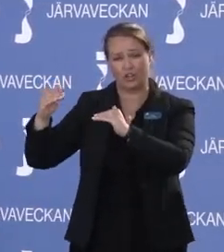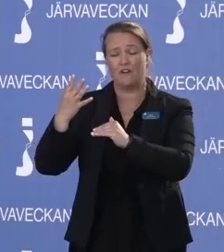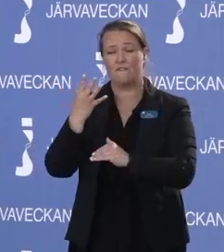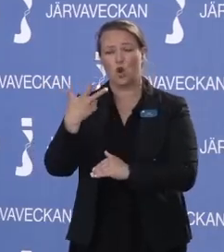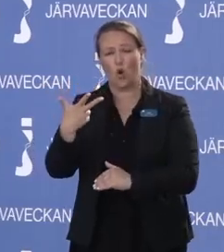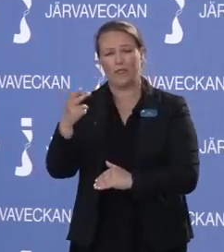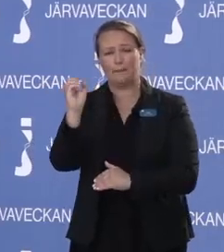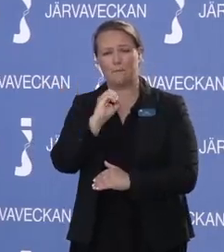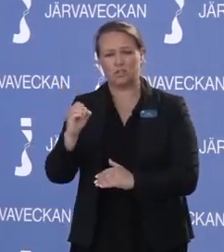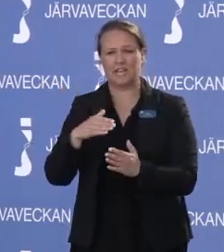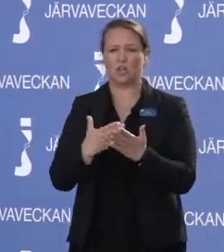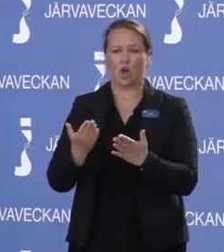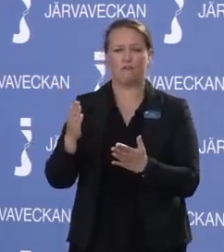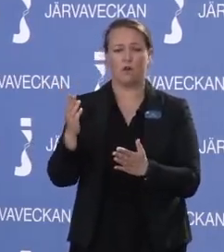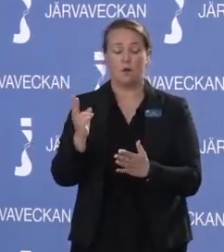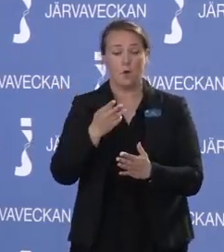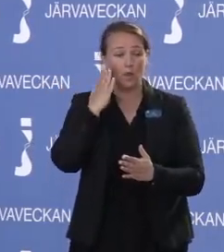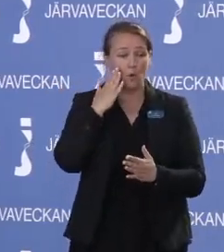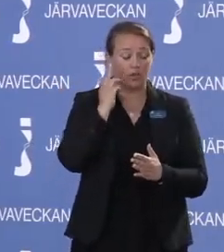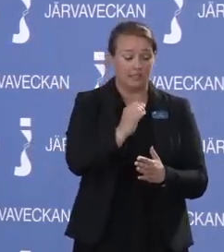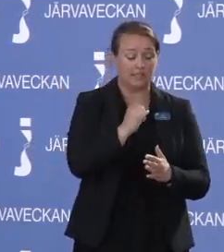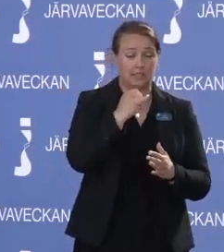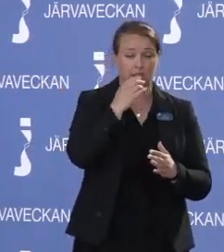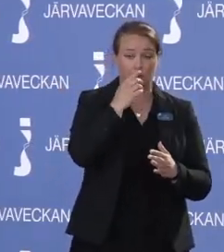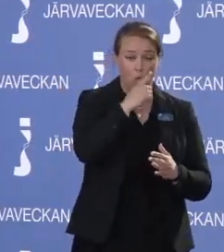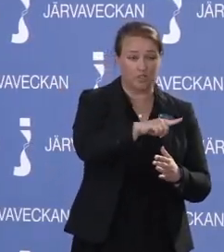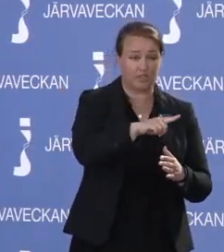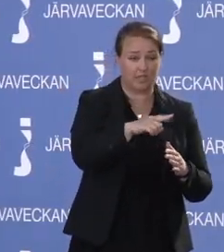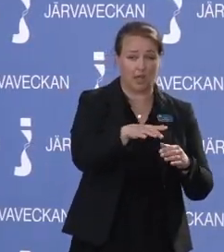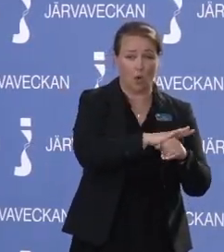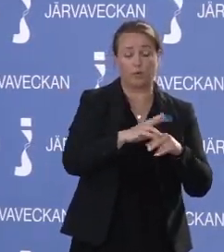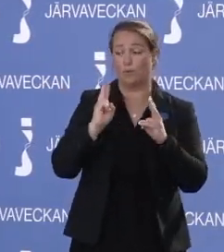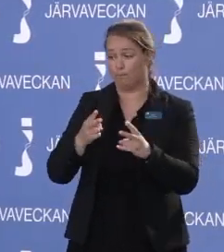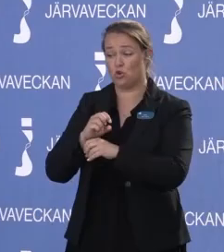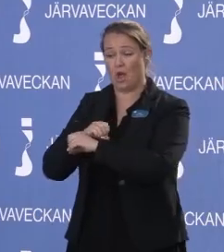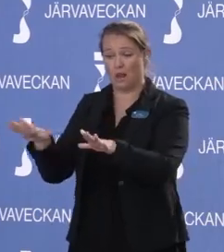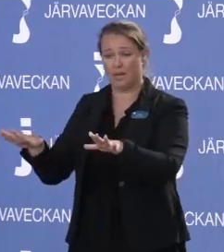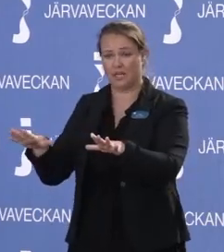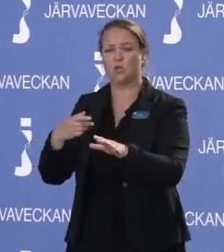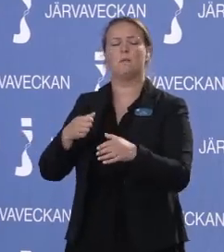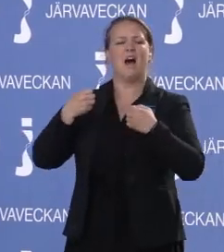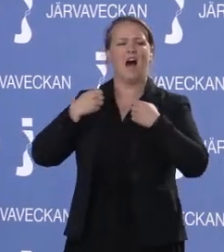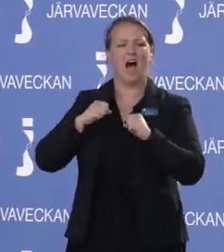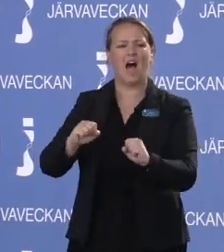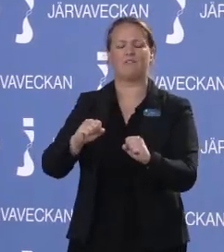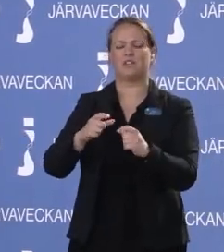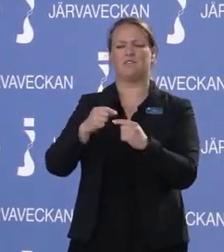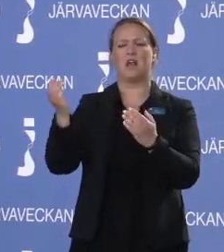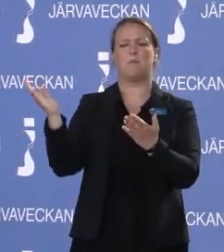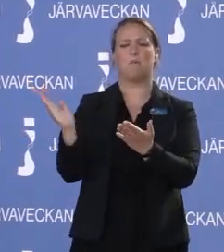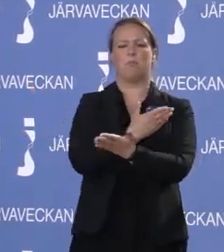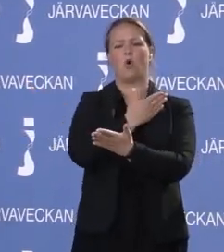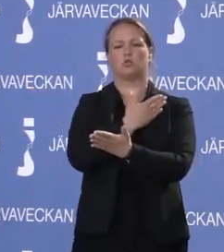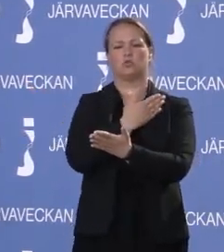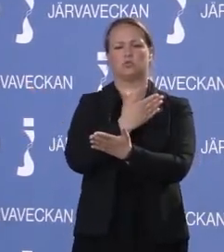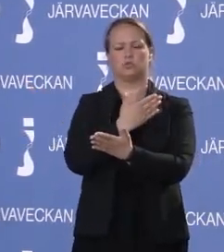48% av både boenden i utsatta områden och i allmänheten i stort aktivt väljer bort att konsumera nyheter. Och boende